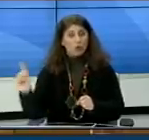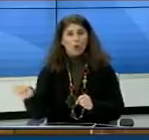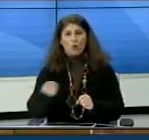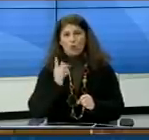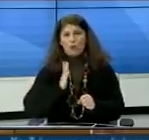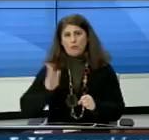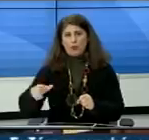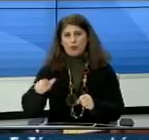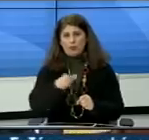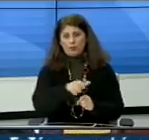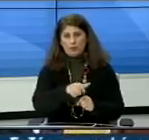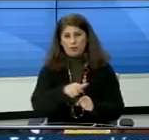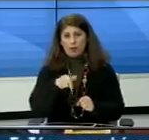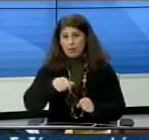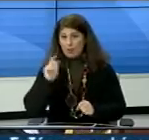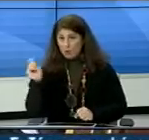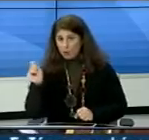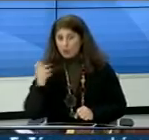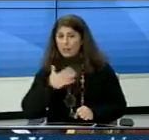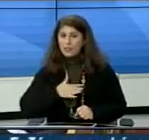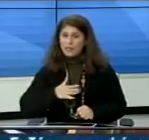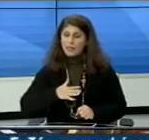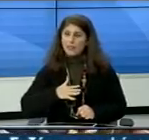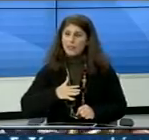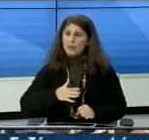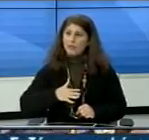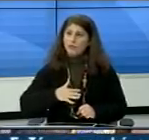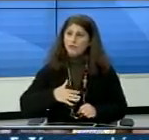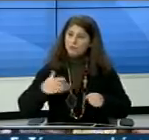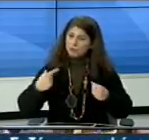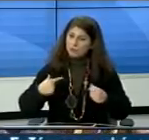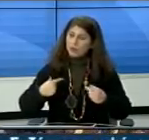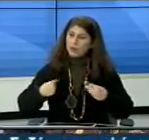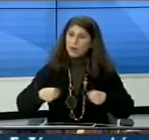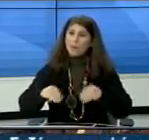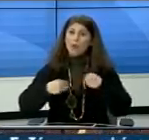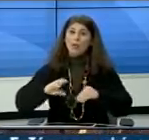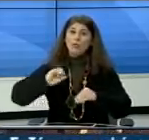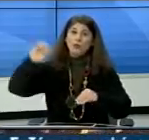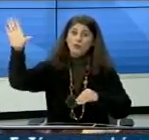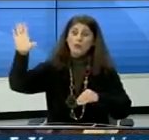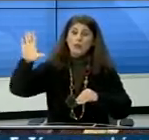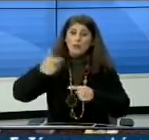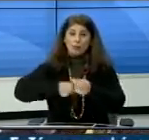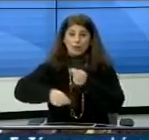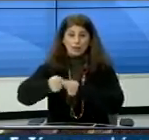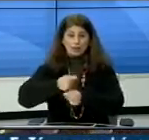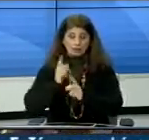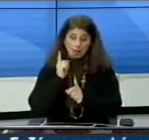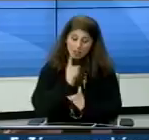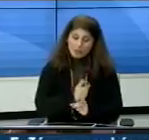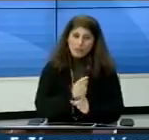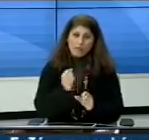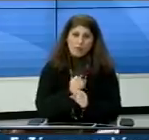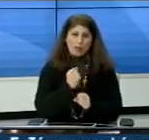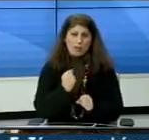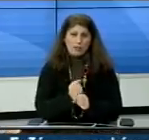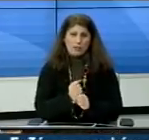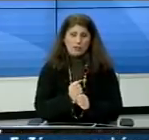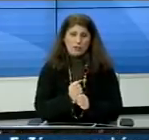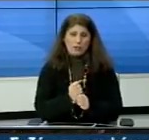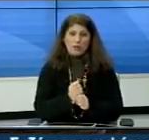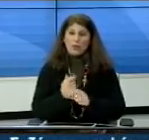πολίτες. Μια πολιτική που θέλει μέσω της εξωστρέφειας των επιχειρήσεων και της εξειδικευμένης εργασίας